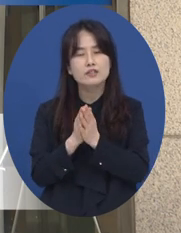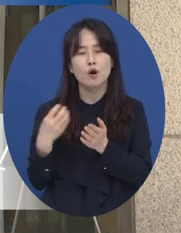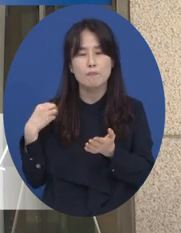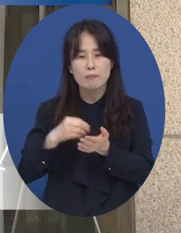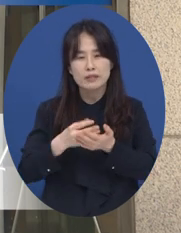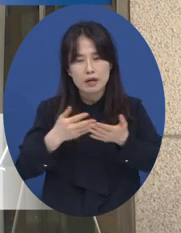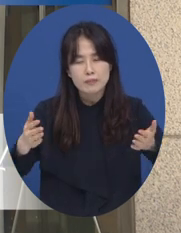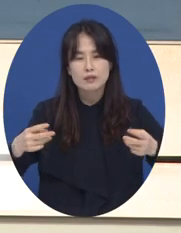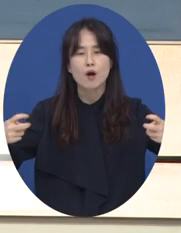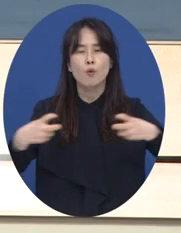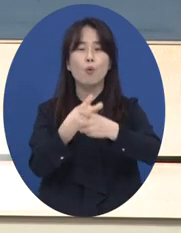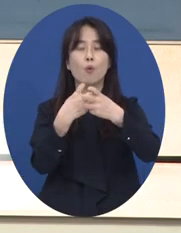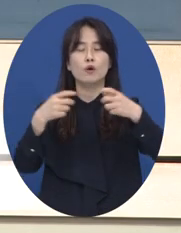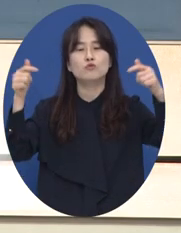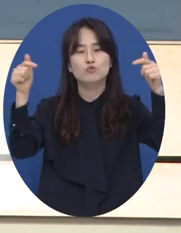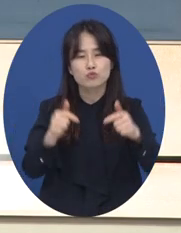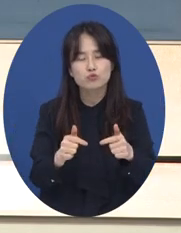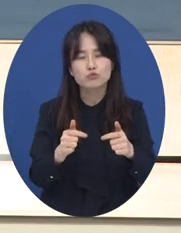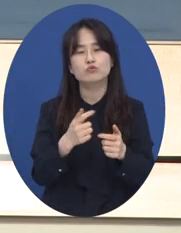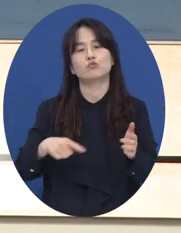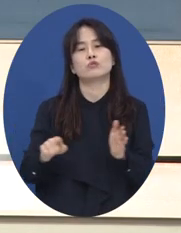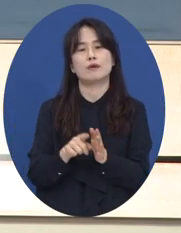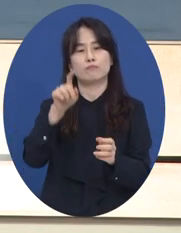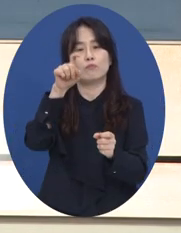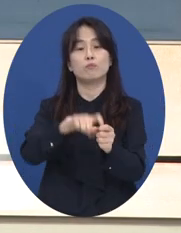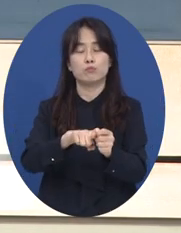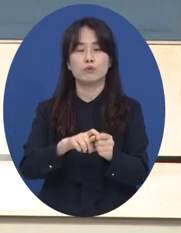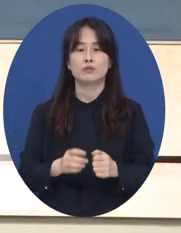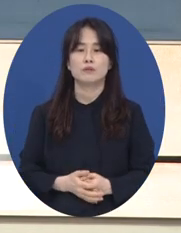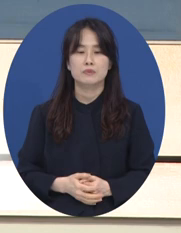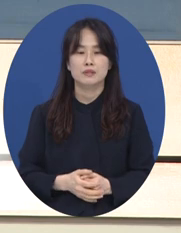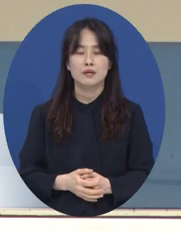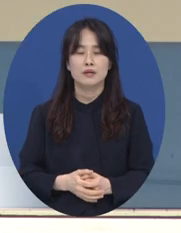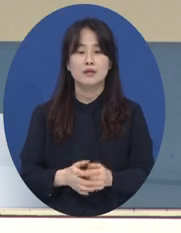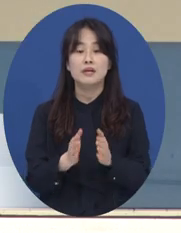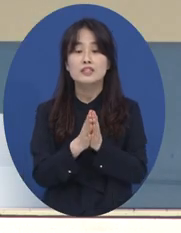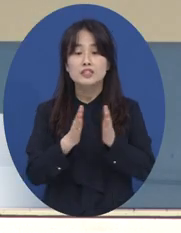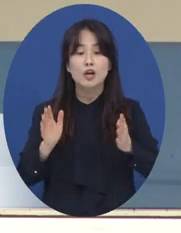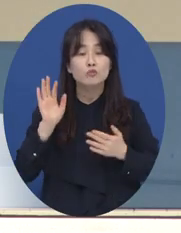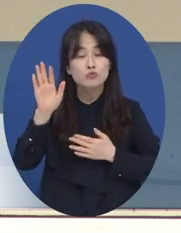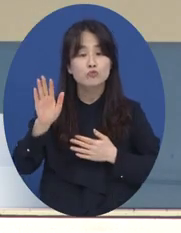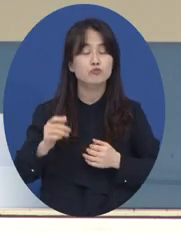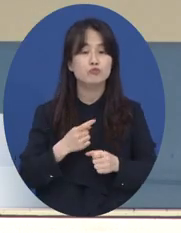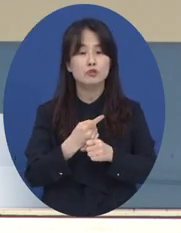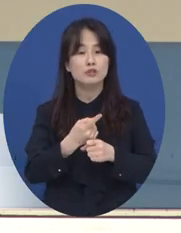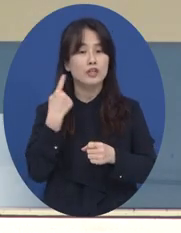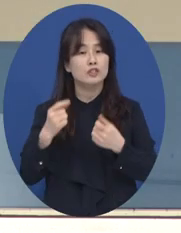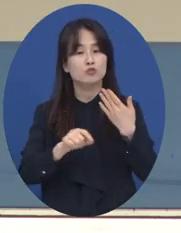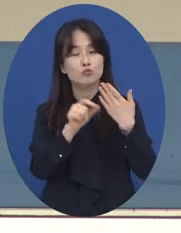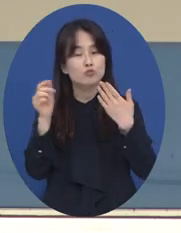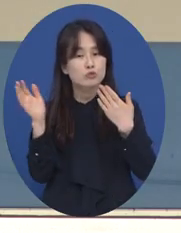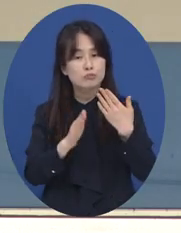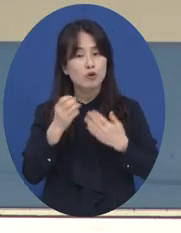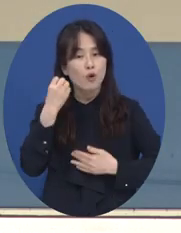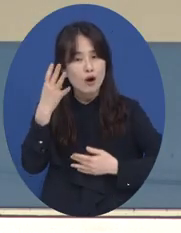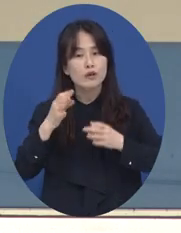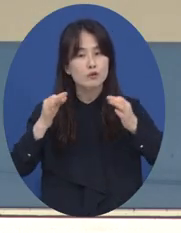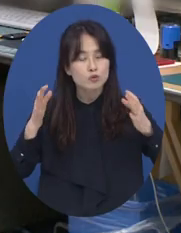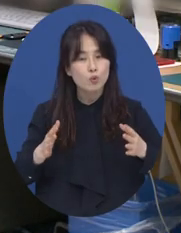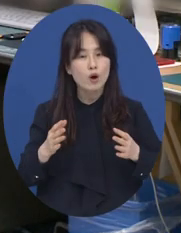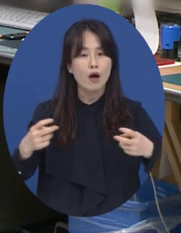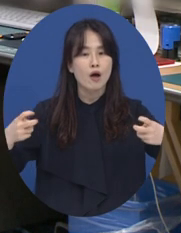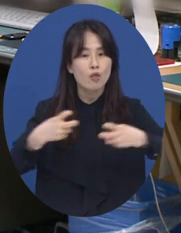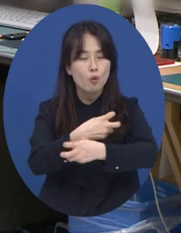인한 교통사고 감소를 도모하는 사업입니다. 제도 시행 이후 작년 9월부터 4개월간의 고령 운전자로 인한